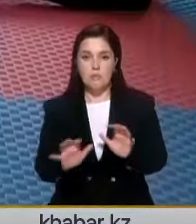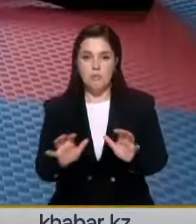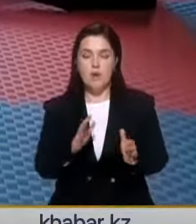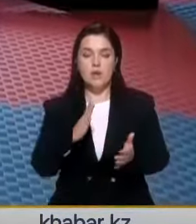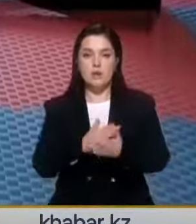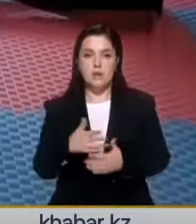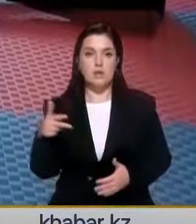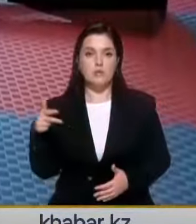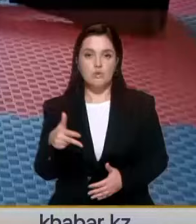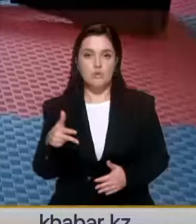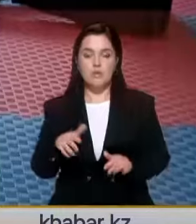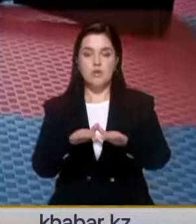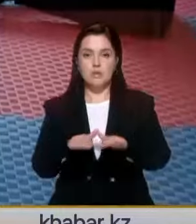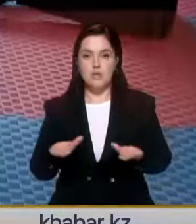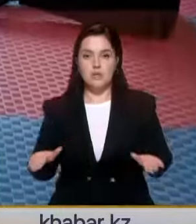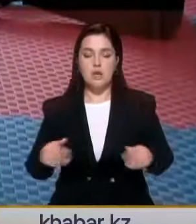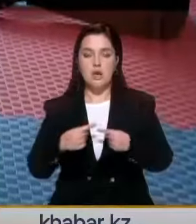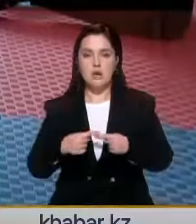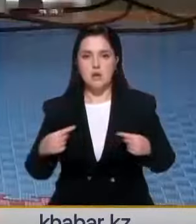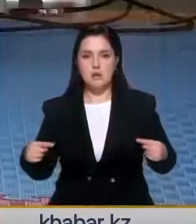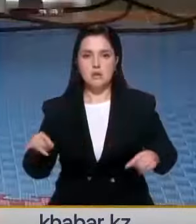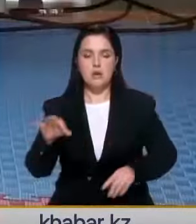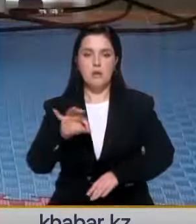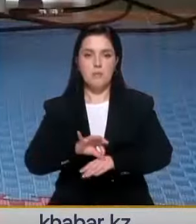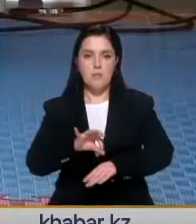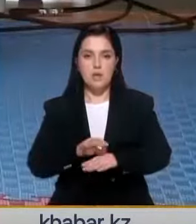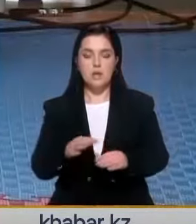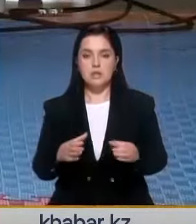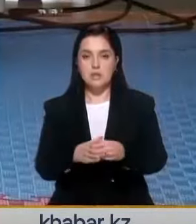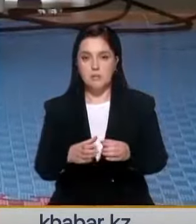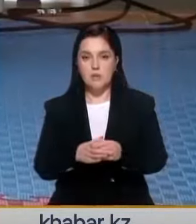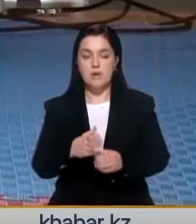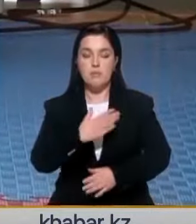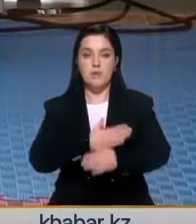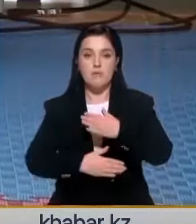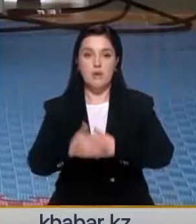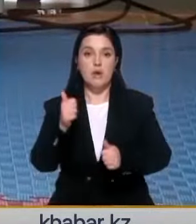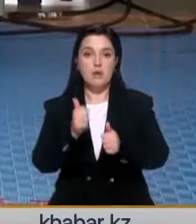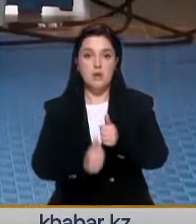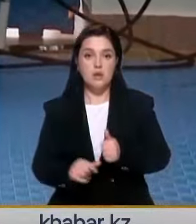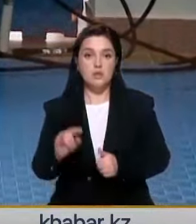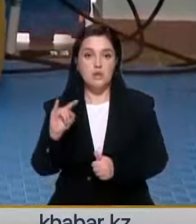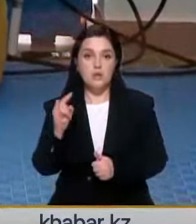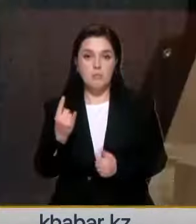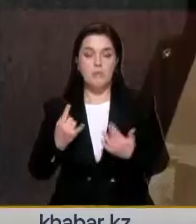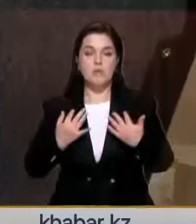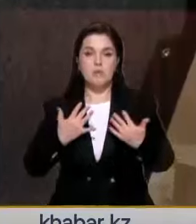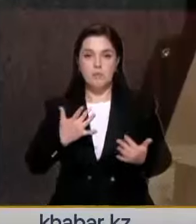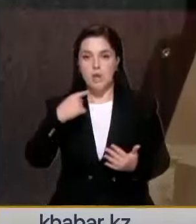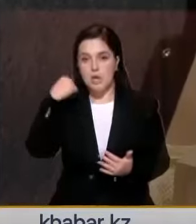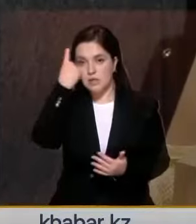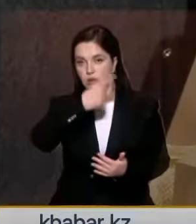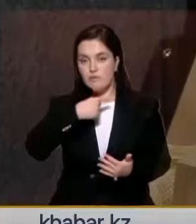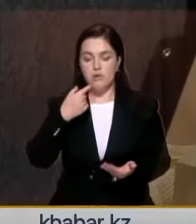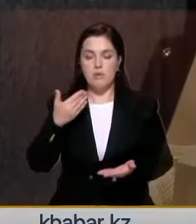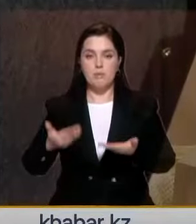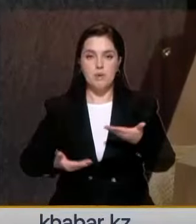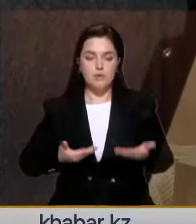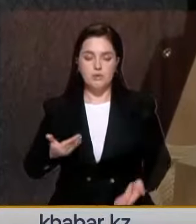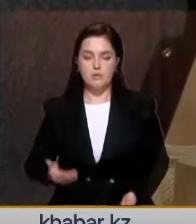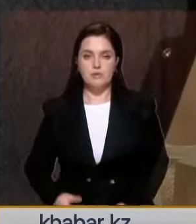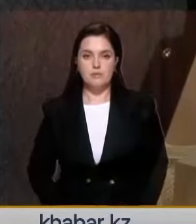3000 детей с разными диагнозами и степенями инвалидности каждому ребнку требуется индивидуальный подход говорят